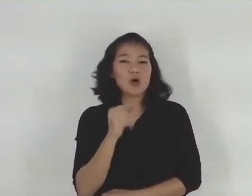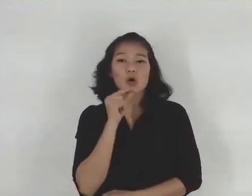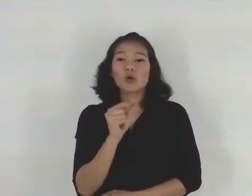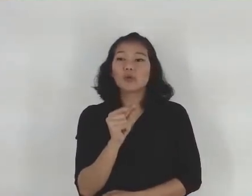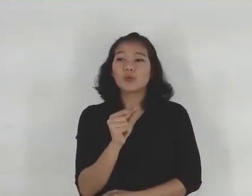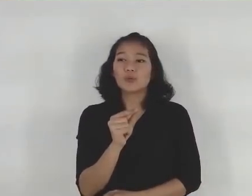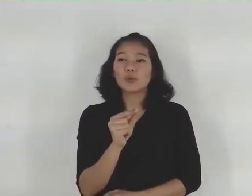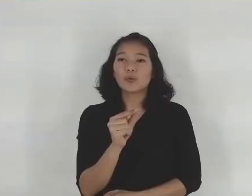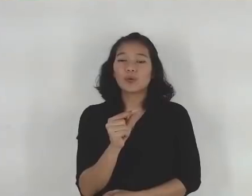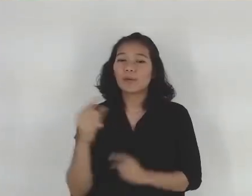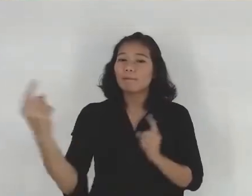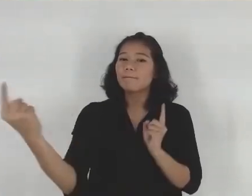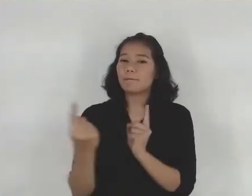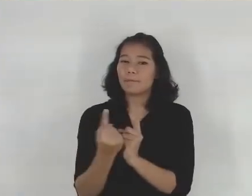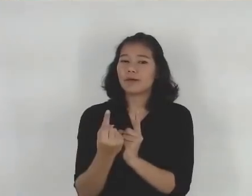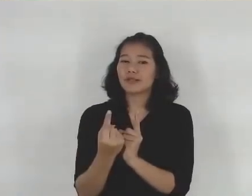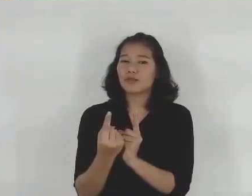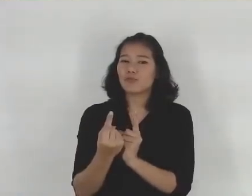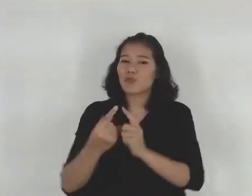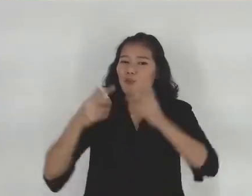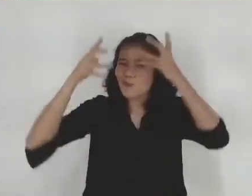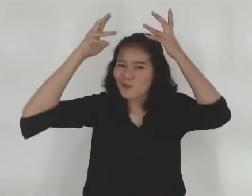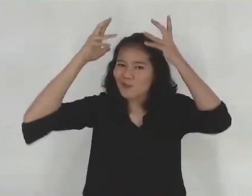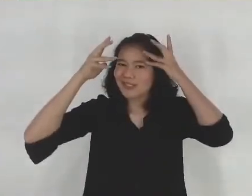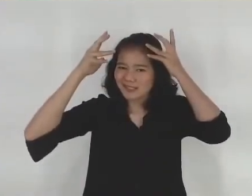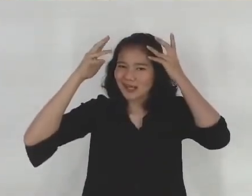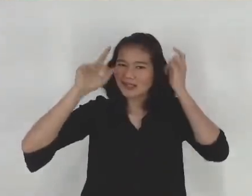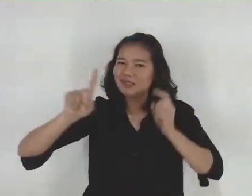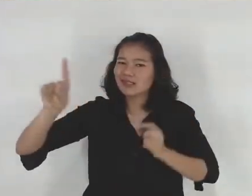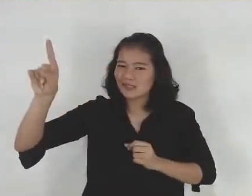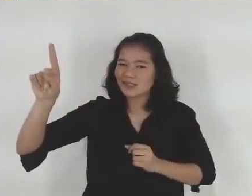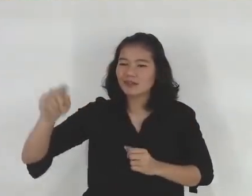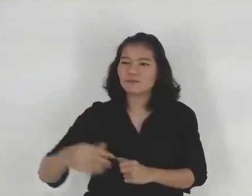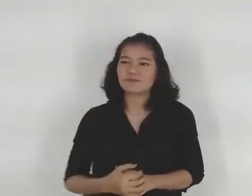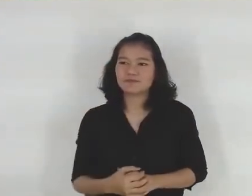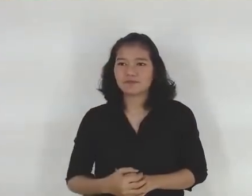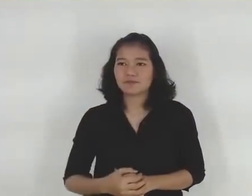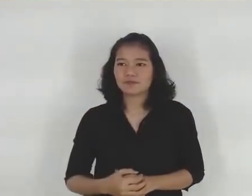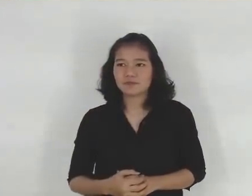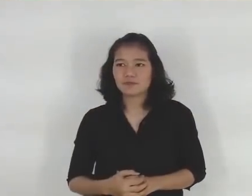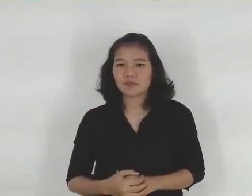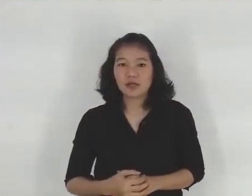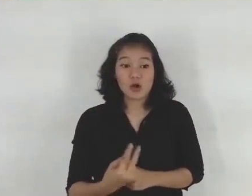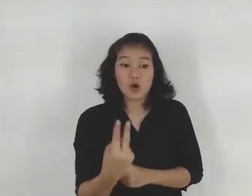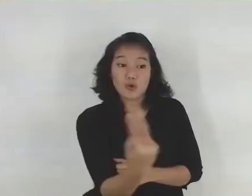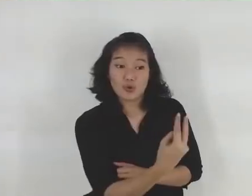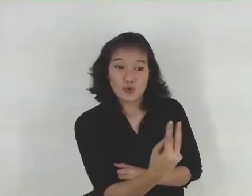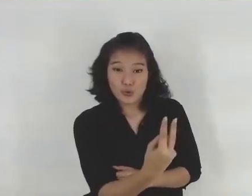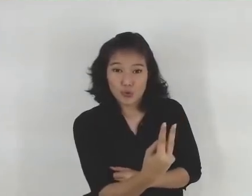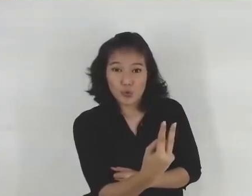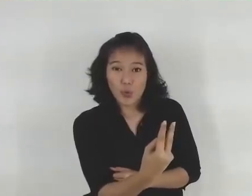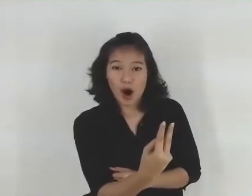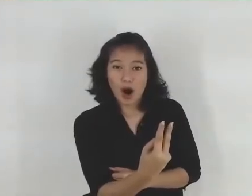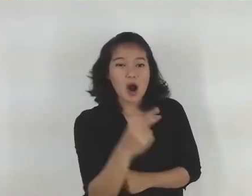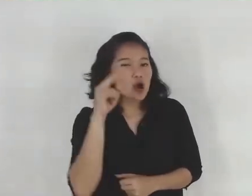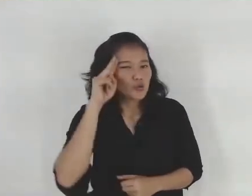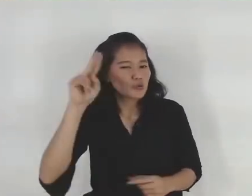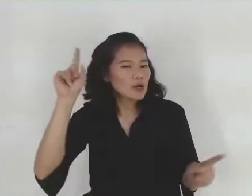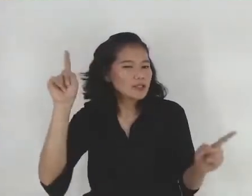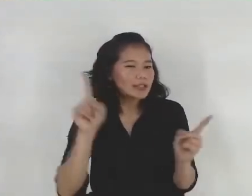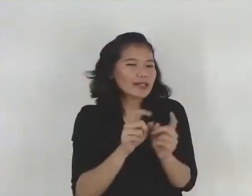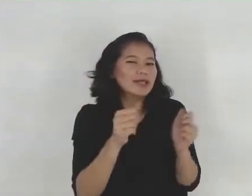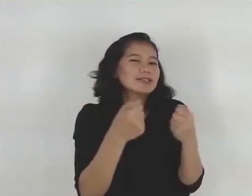melakukan perjumpaan dengan sang Messiah lalu kedua di keduanya disatukan oleh janji dan